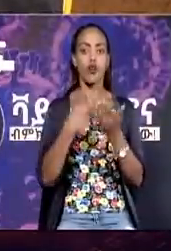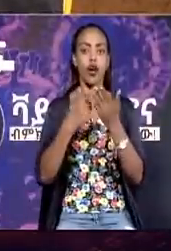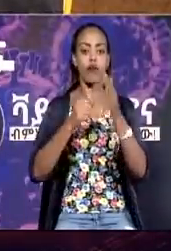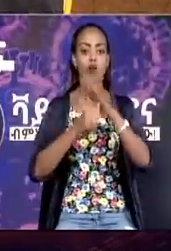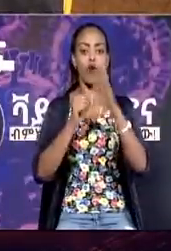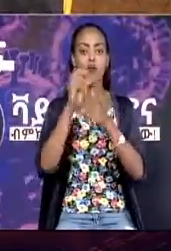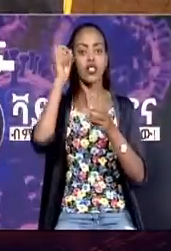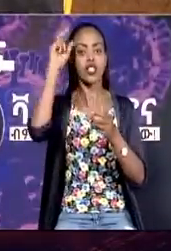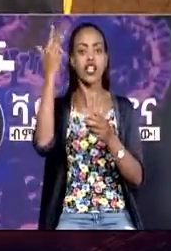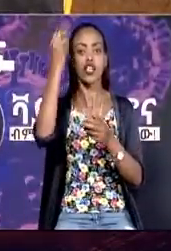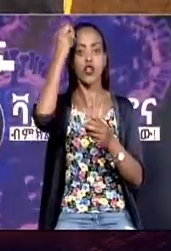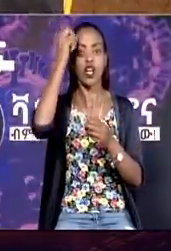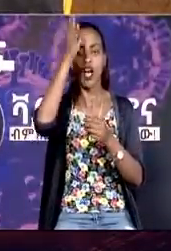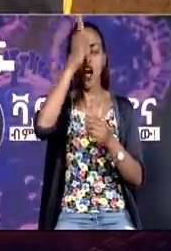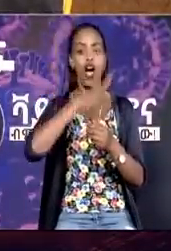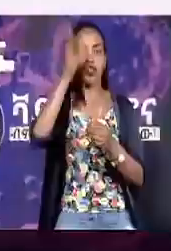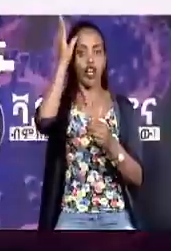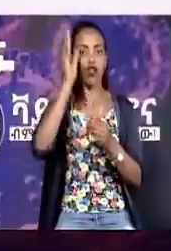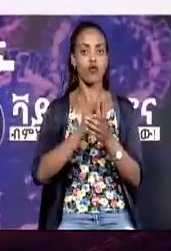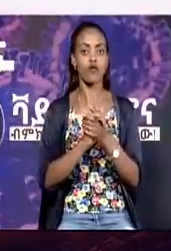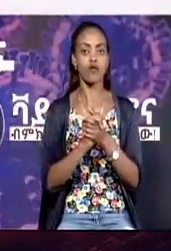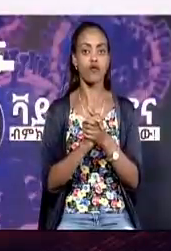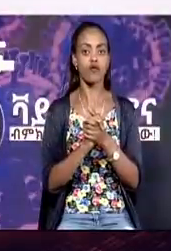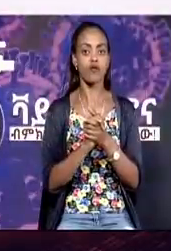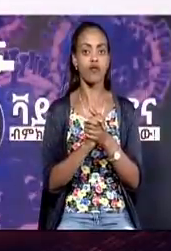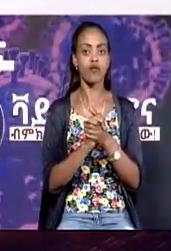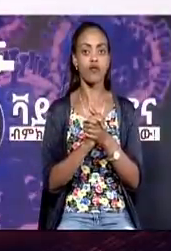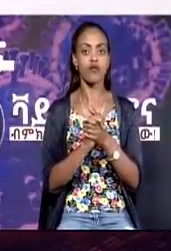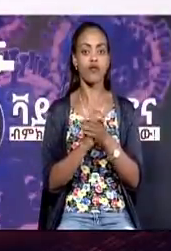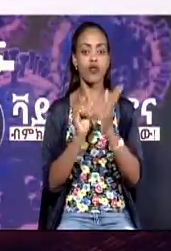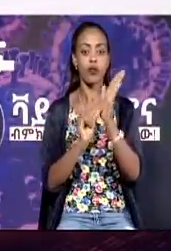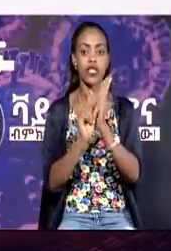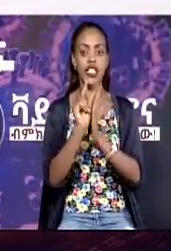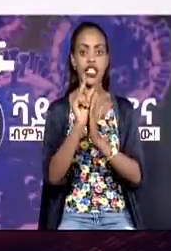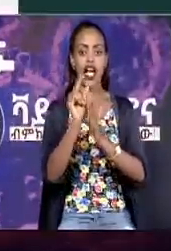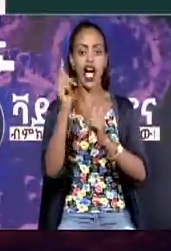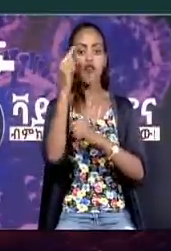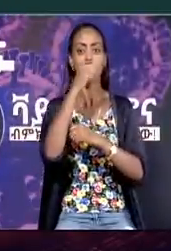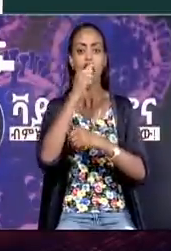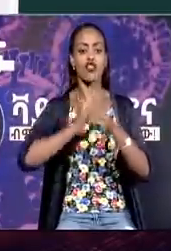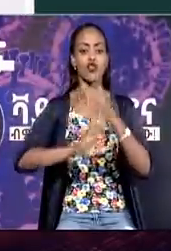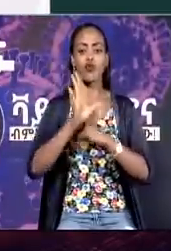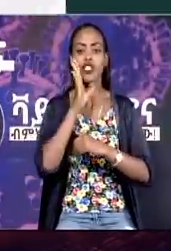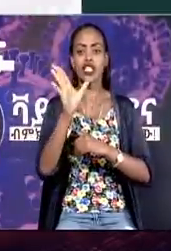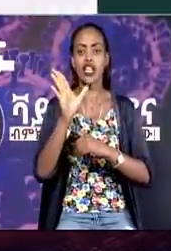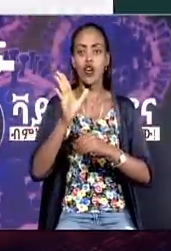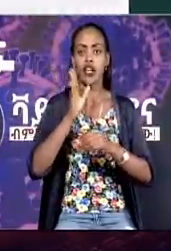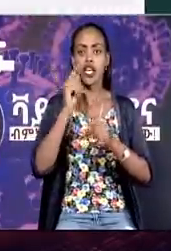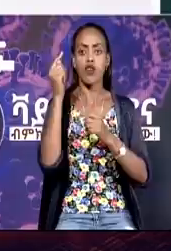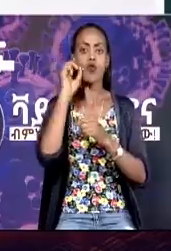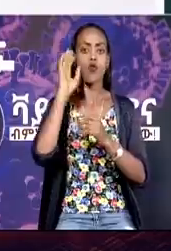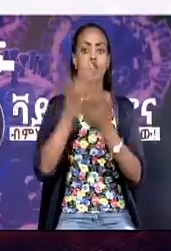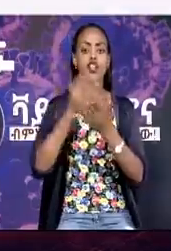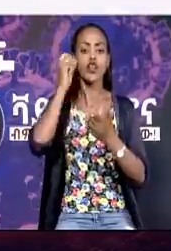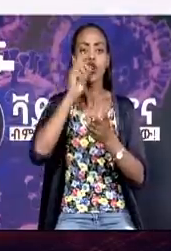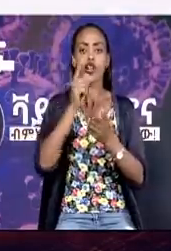ውድብ ሳልሳይ ወያነ ትግራይ ኣይተሃያሉ ጎዲፋይ። ብልጽግና ኣብዘይ መዓልቲ ዝተወለደ ወዲ ህወደግ ኢልና ኢና ንሕና ንገልጾ። ኣብዘይ